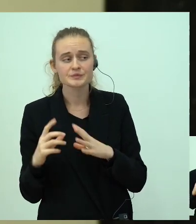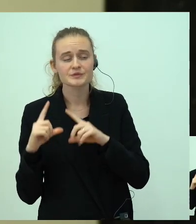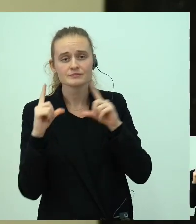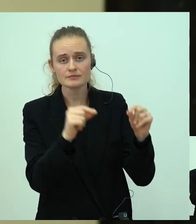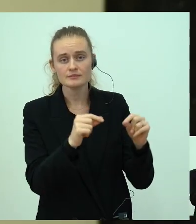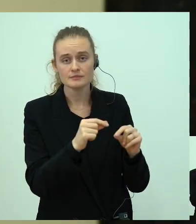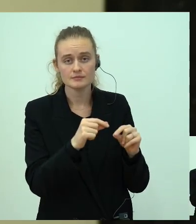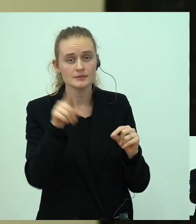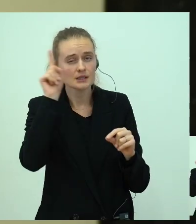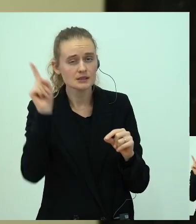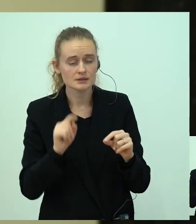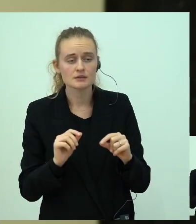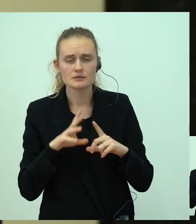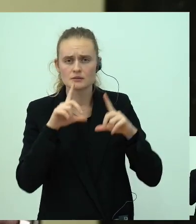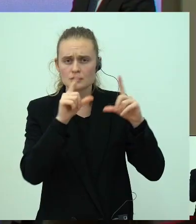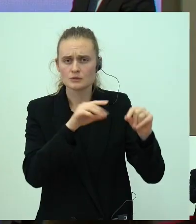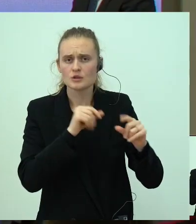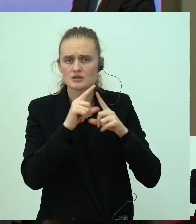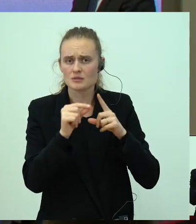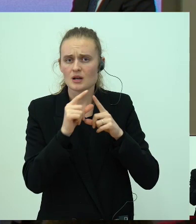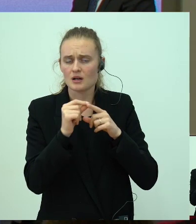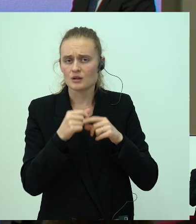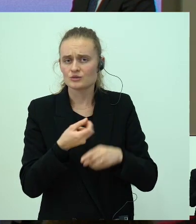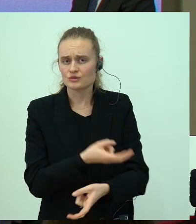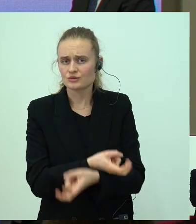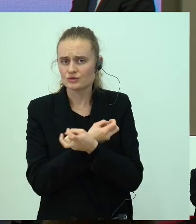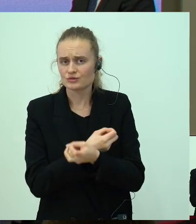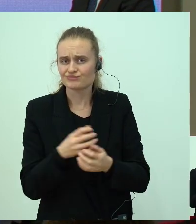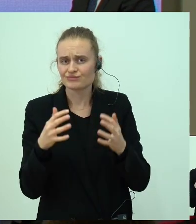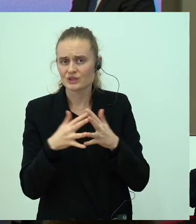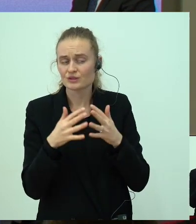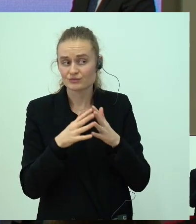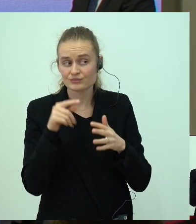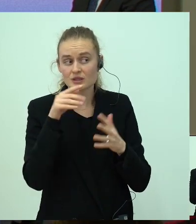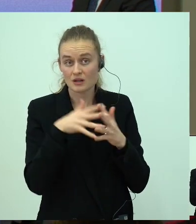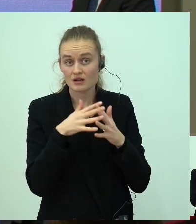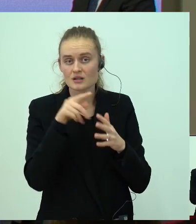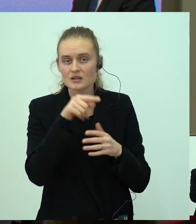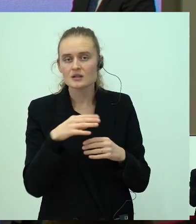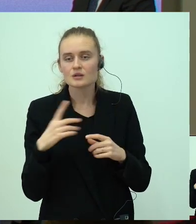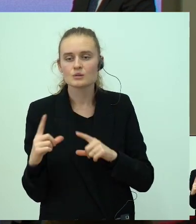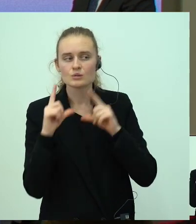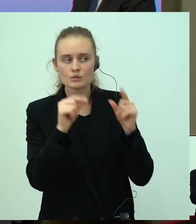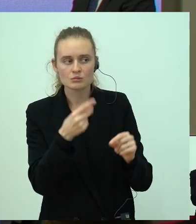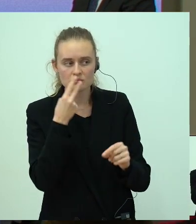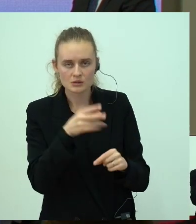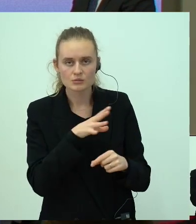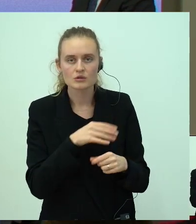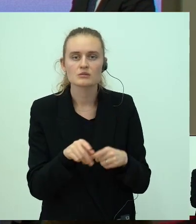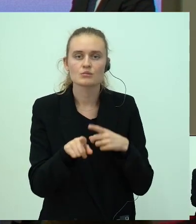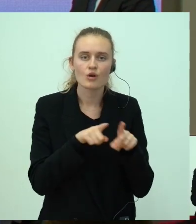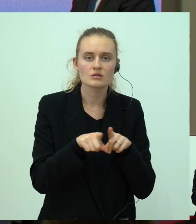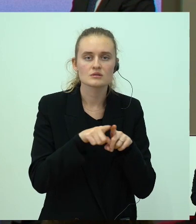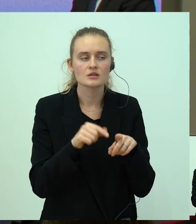po tų baisių įvykių spalio mėnesį. Kuomet su broliais ir sesėmis žydais,